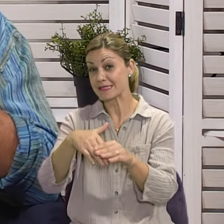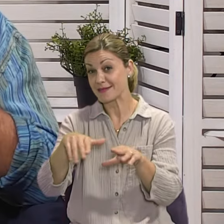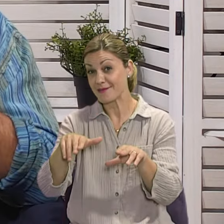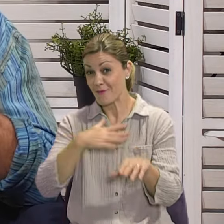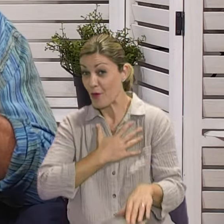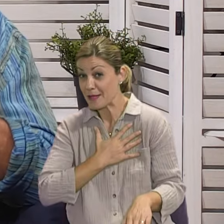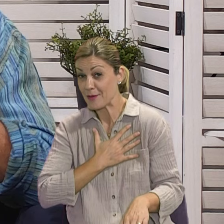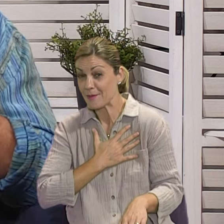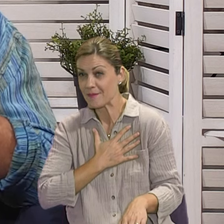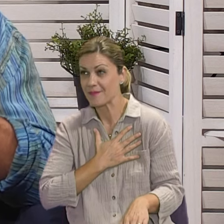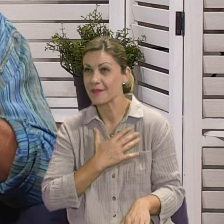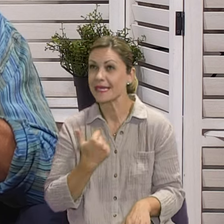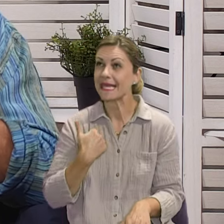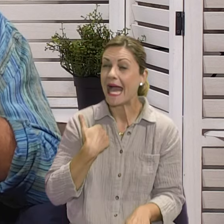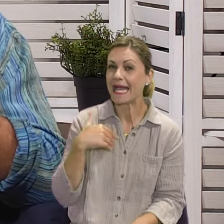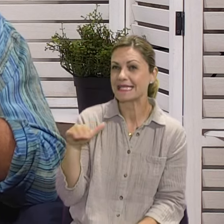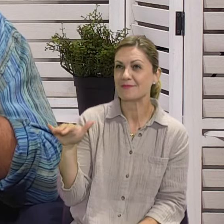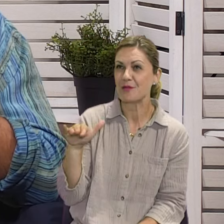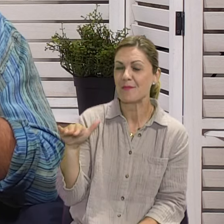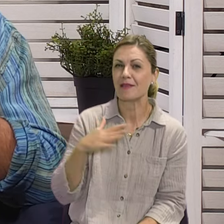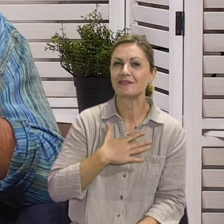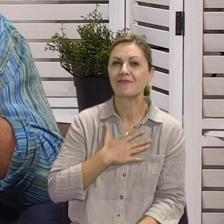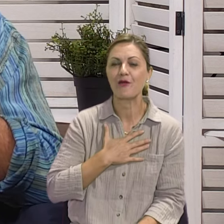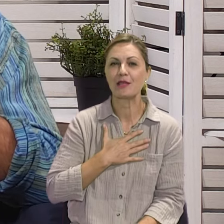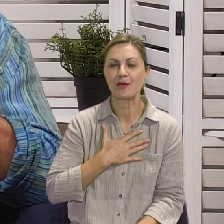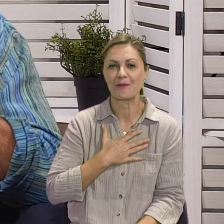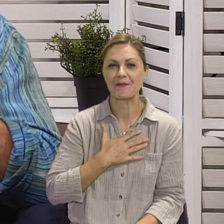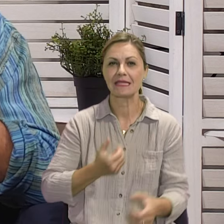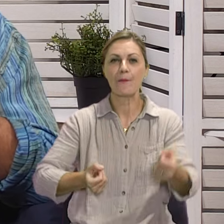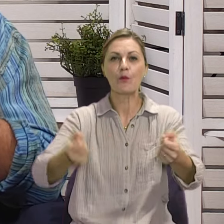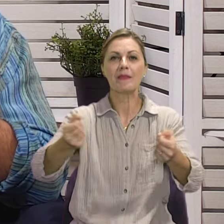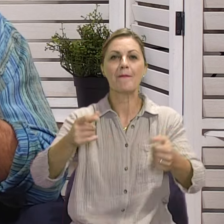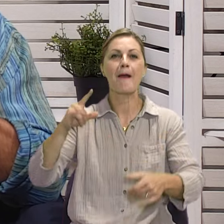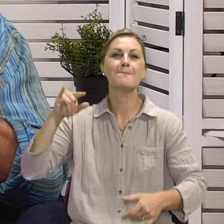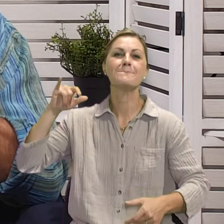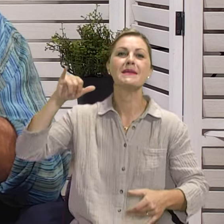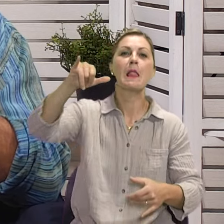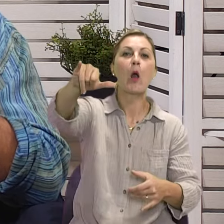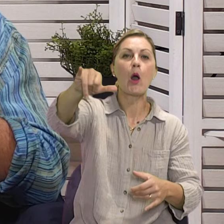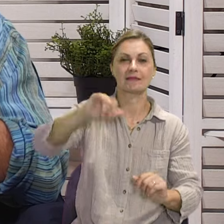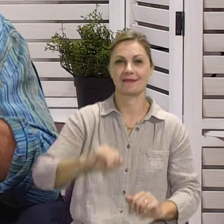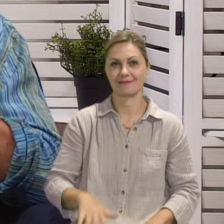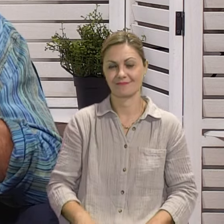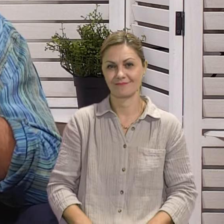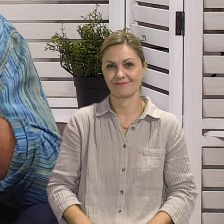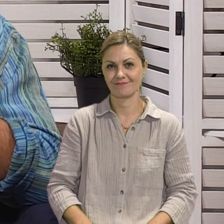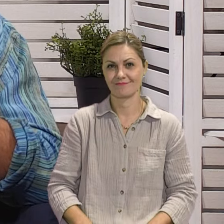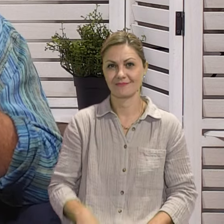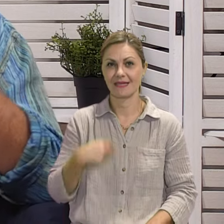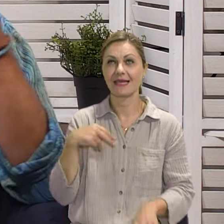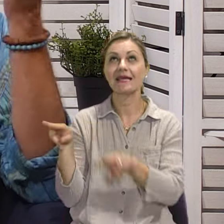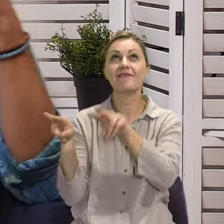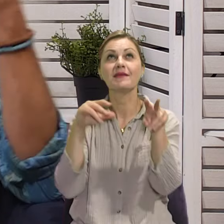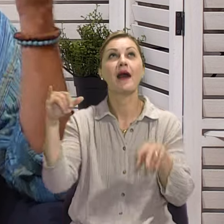Znate što sam volio, što sam htio biti pilot? Htio sam voziti avion. I dan danas